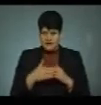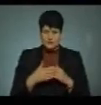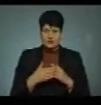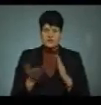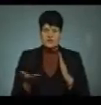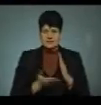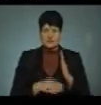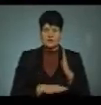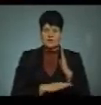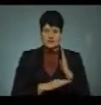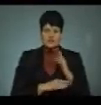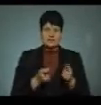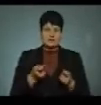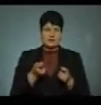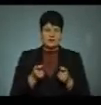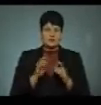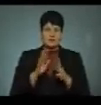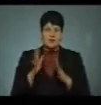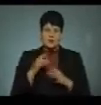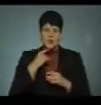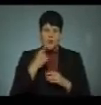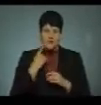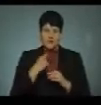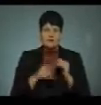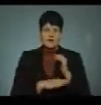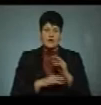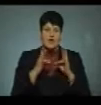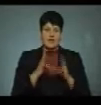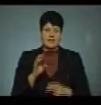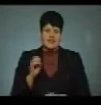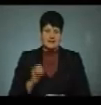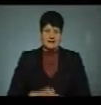Завідувач парку Михайло Лібер розповідає, дерево аварійне.